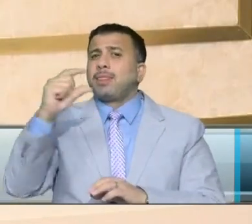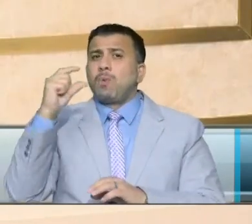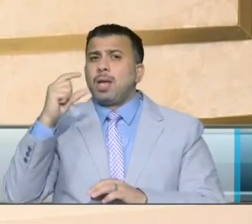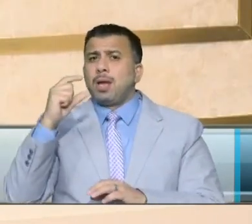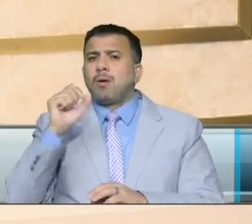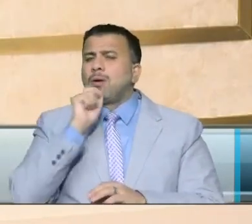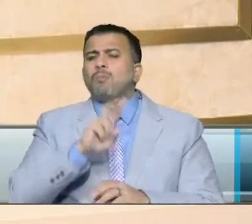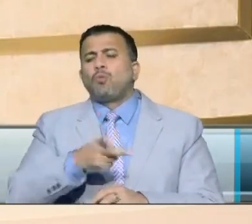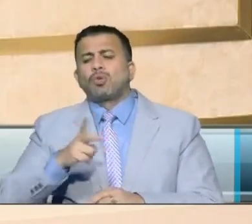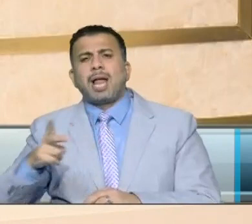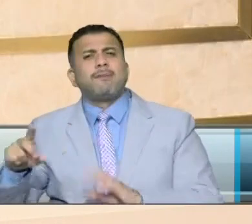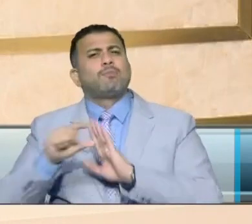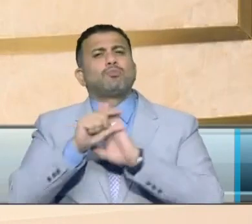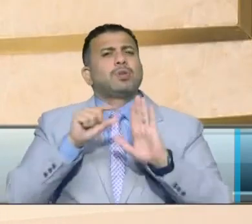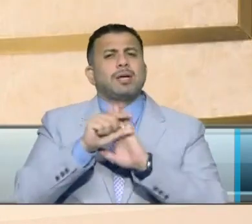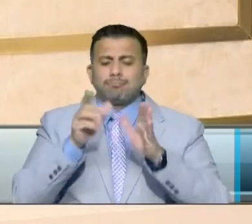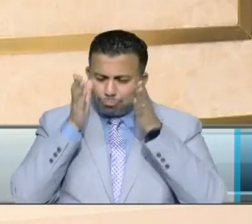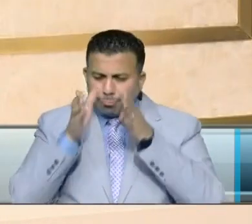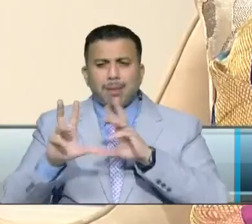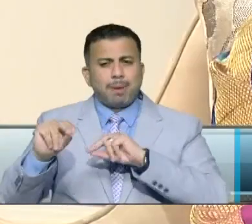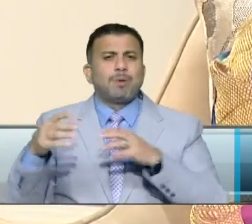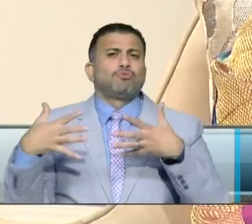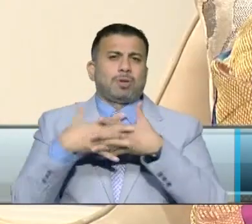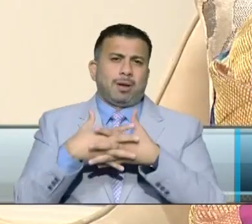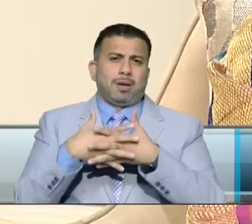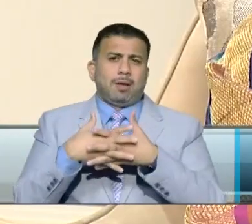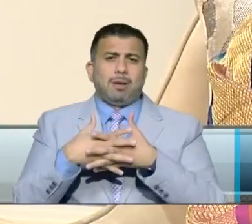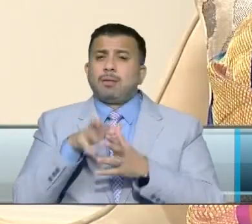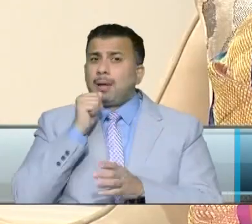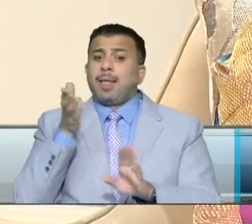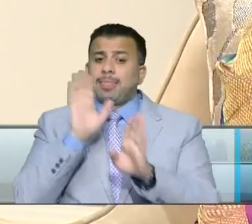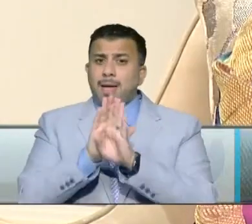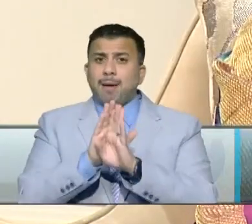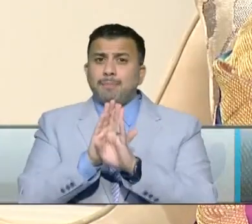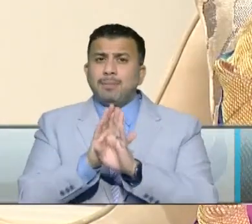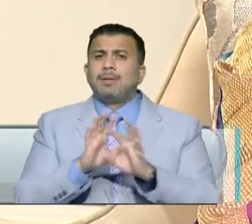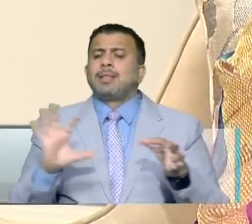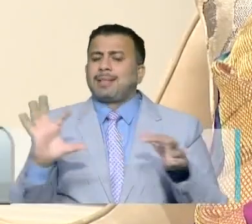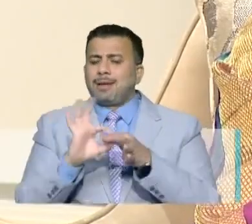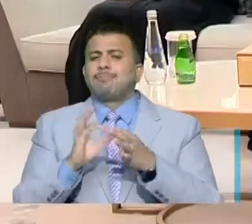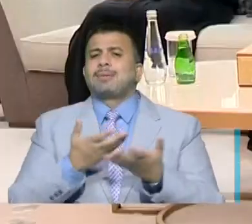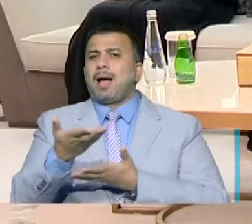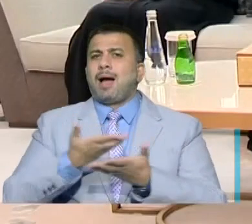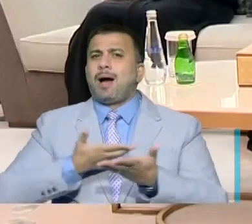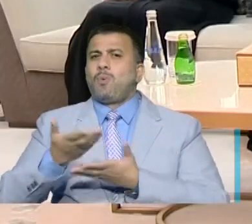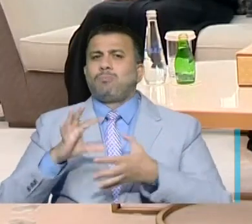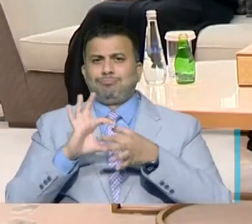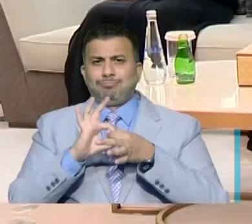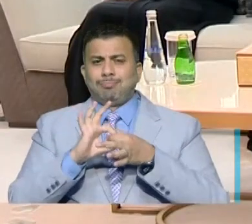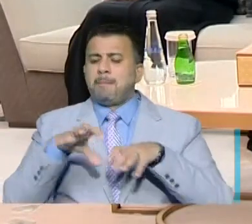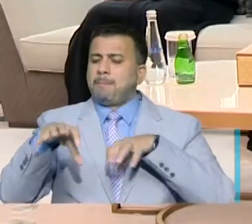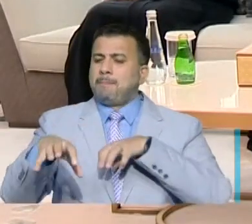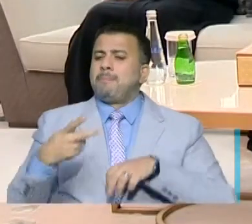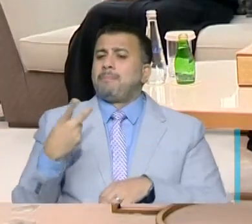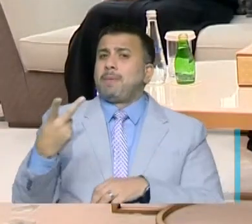الدوليه وحيال مختلف القضايا ذات الاهتمام المشترك فضلا عن دعم سبل تعزيز علاقات التعاون بين